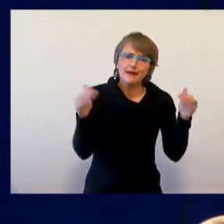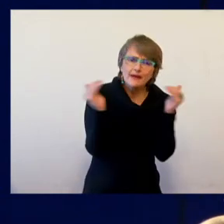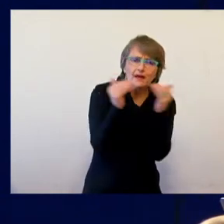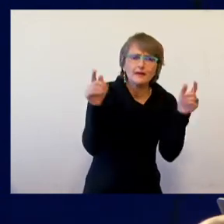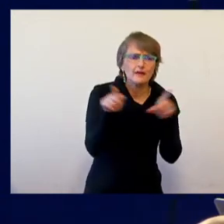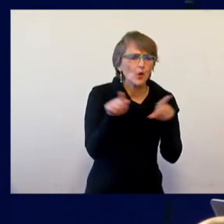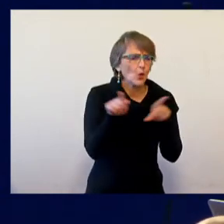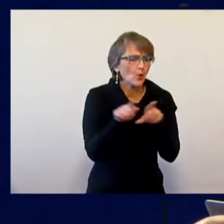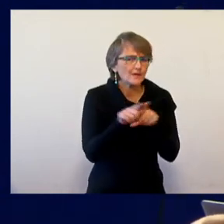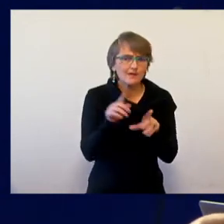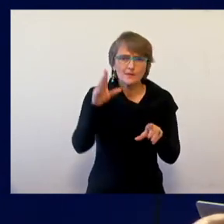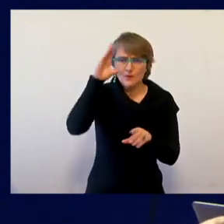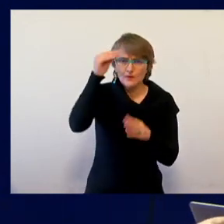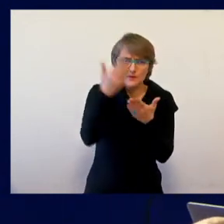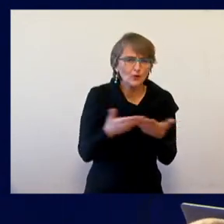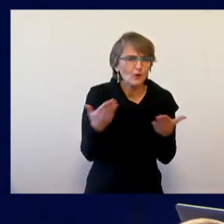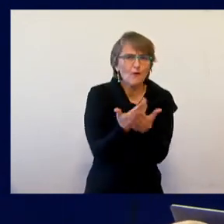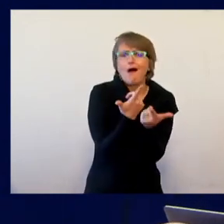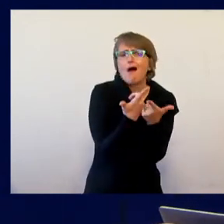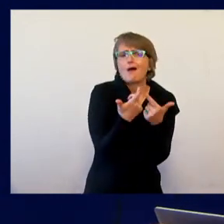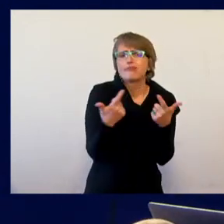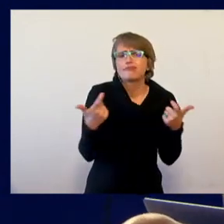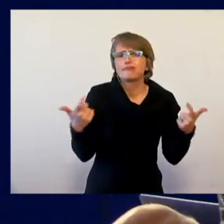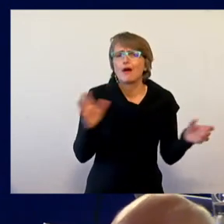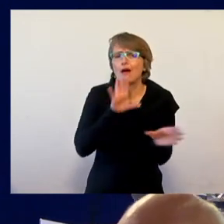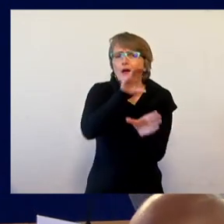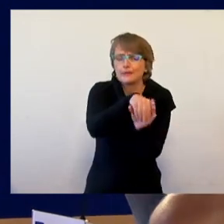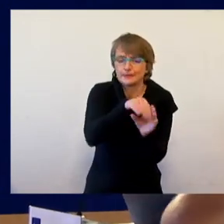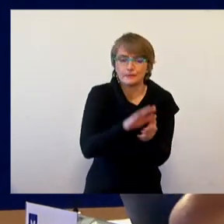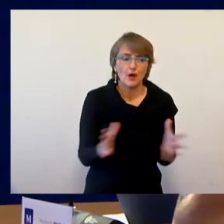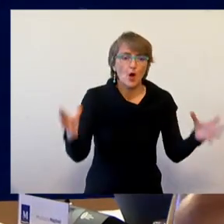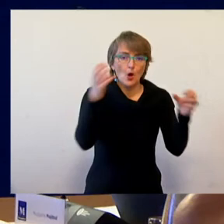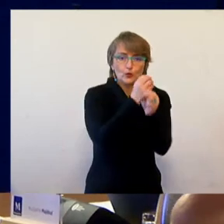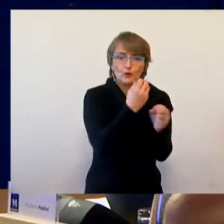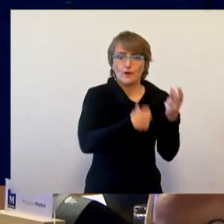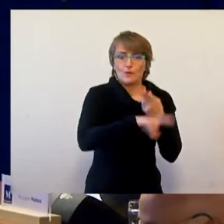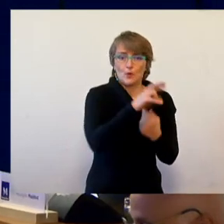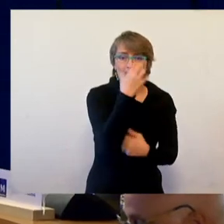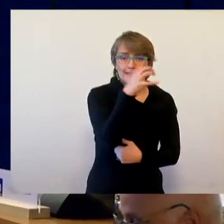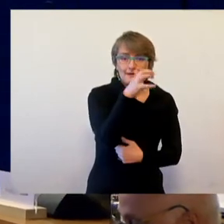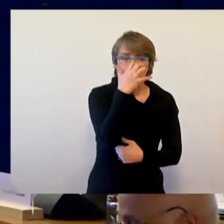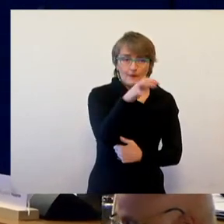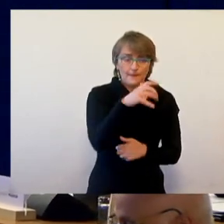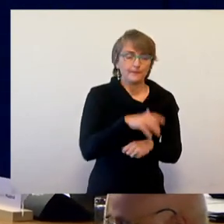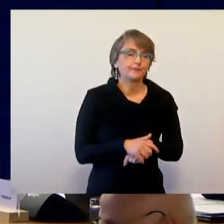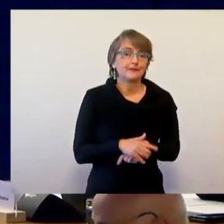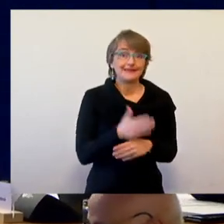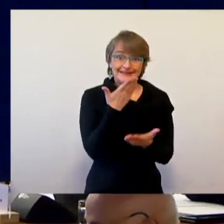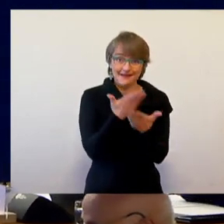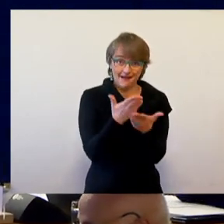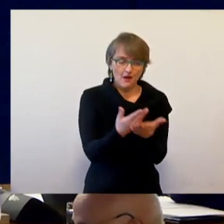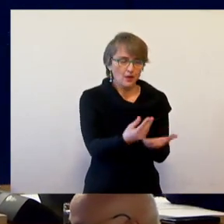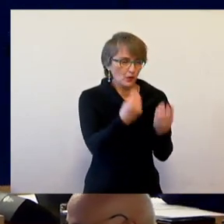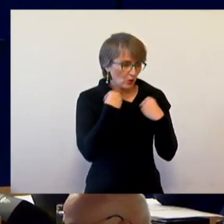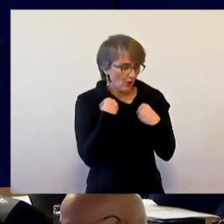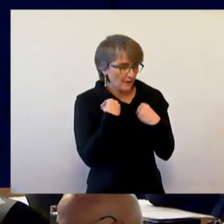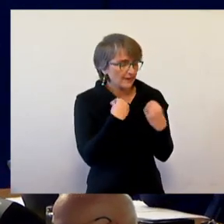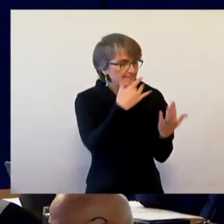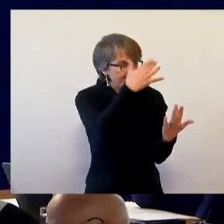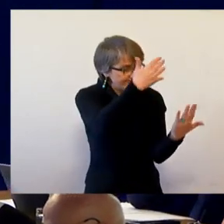professionnelle. Ce questionnaire a reçu 500 réponses et nous a permis de projeter des